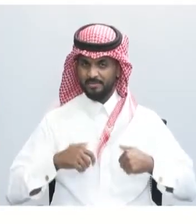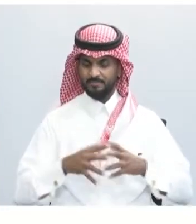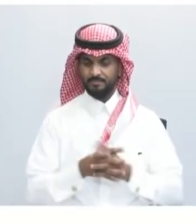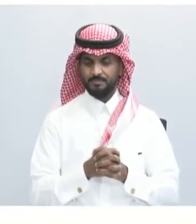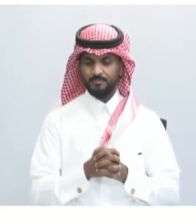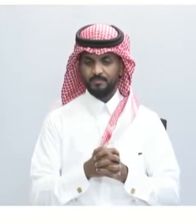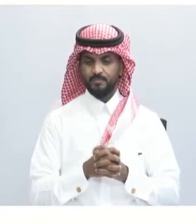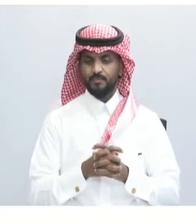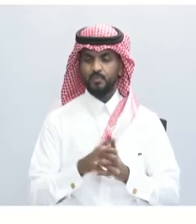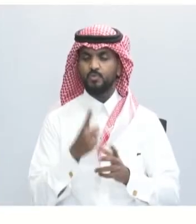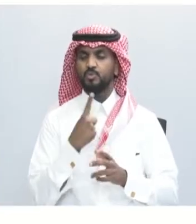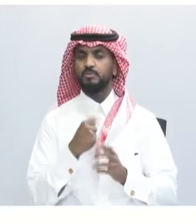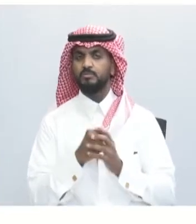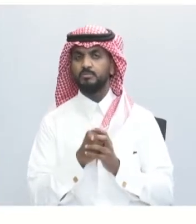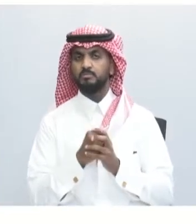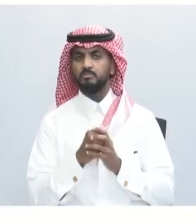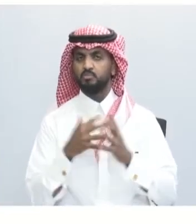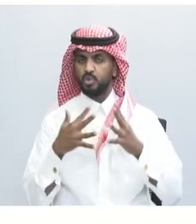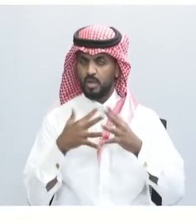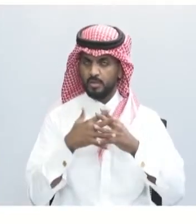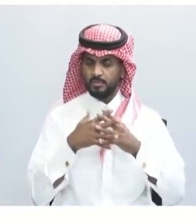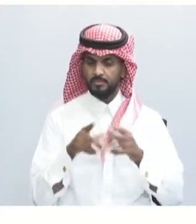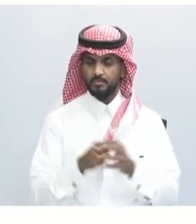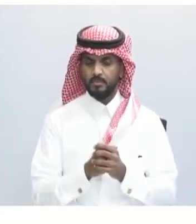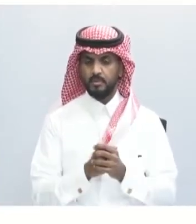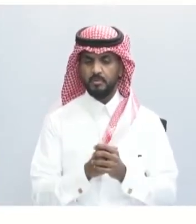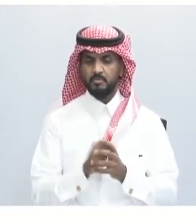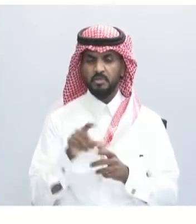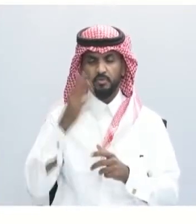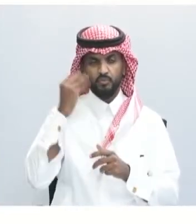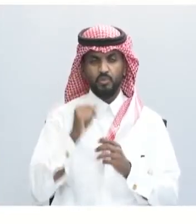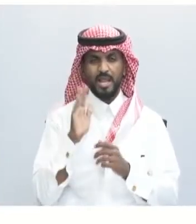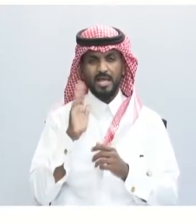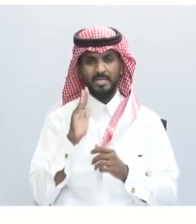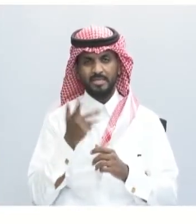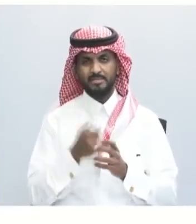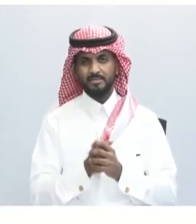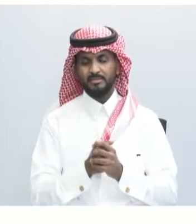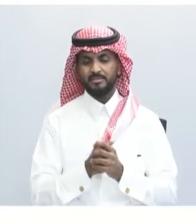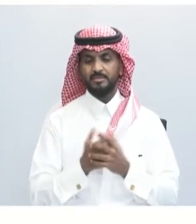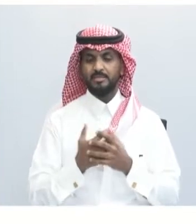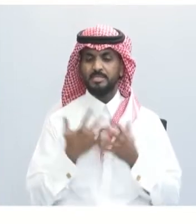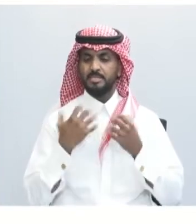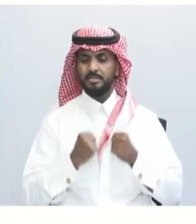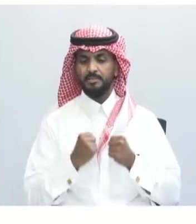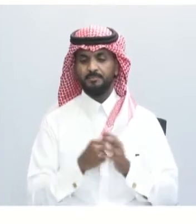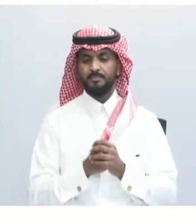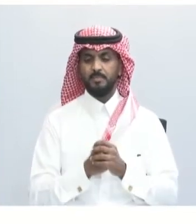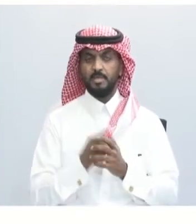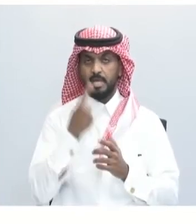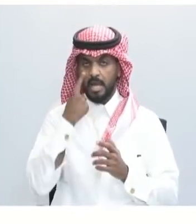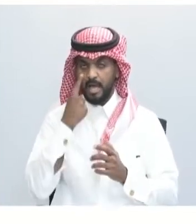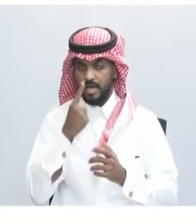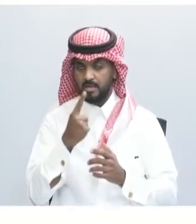اريد مشاركتكم مشاركاتكم حول ما تعرفونه حول العادات الصحيه